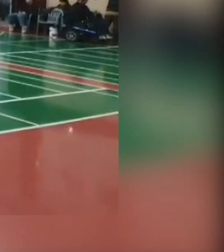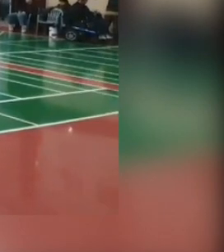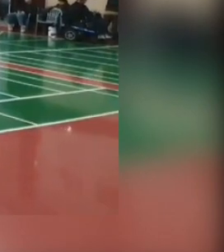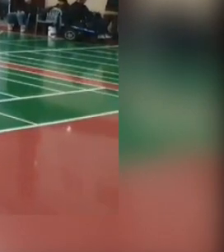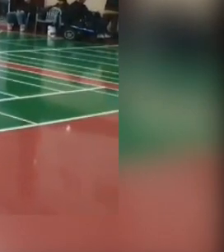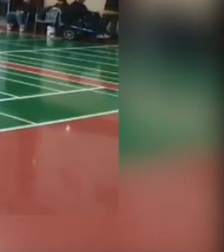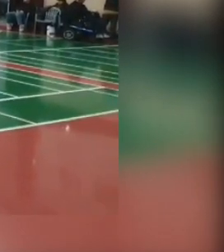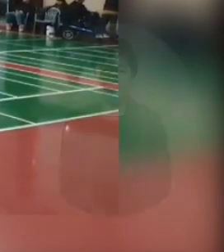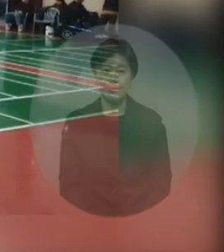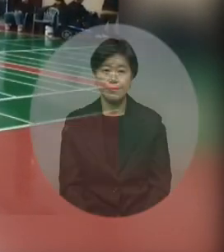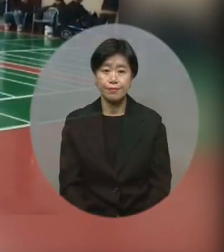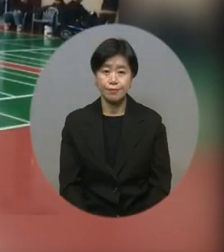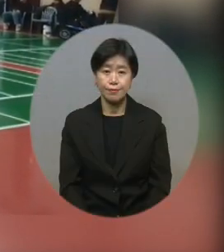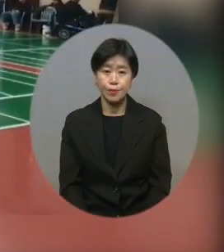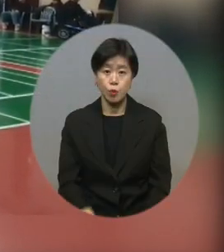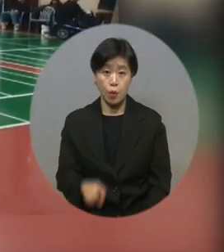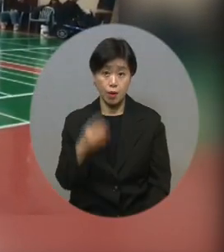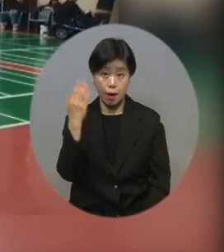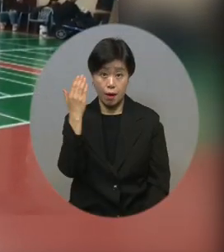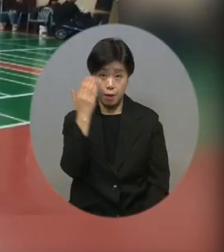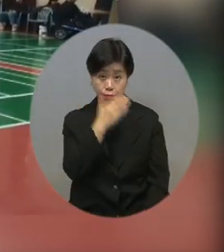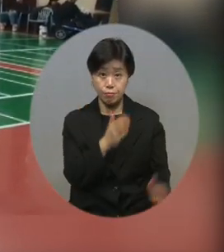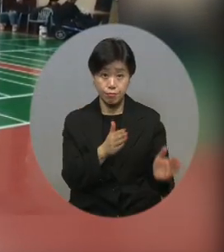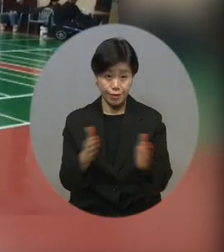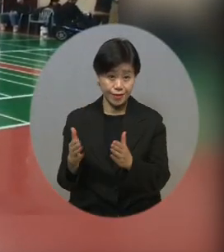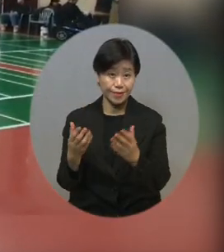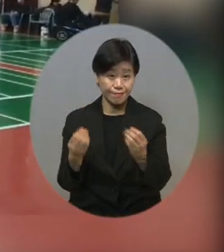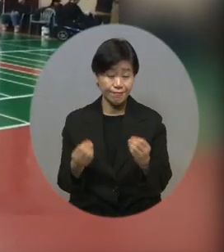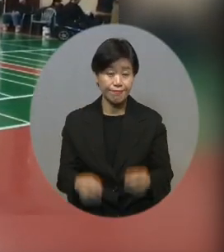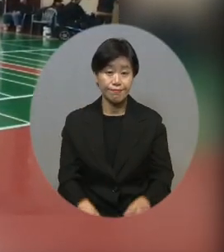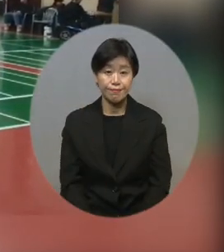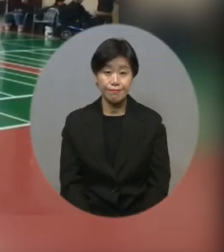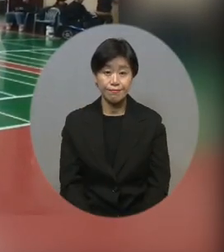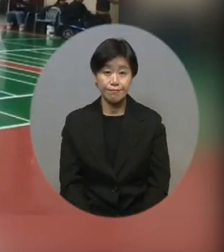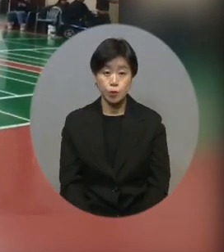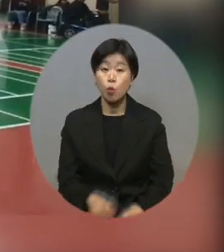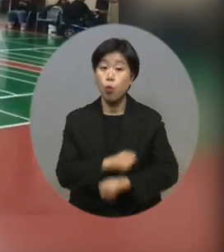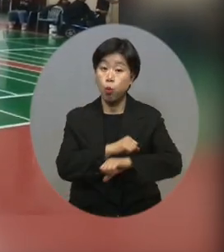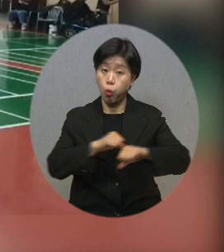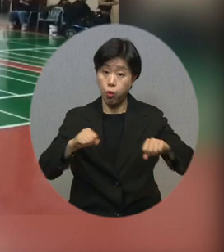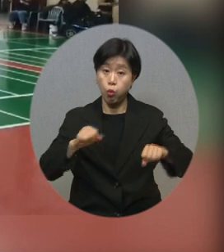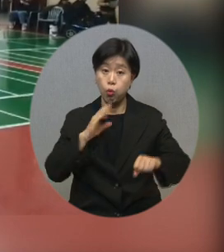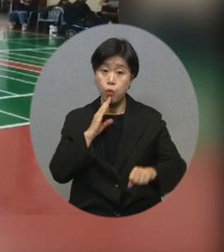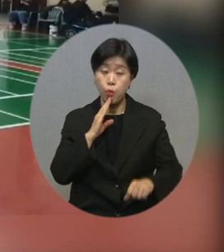이제 경기장이 어느 정도 깨끗이 정리가 되었고요. 생각보다 매우 넓은데요.